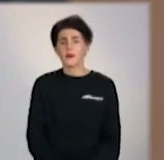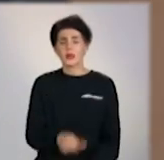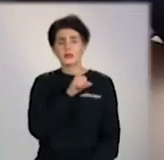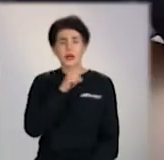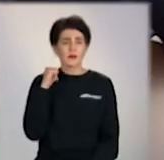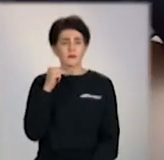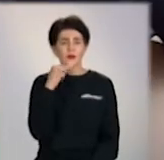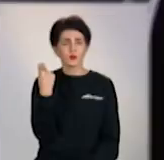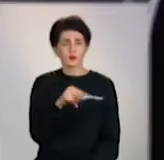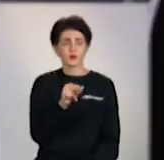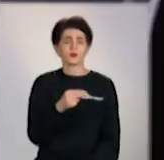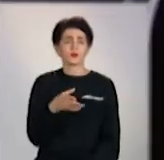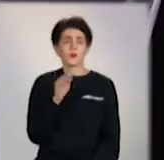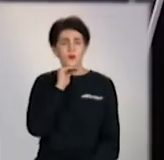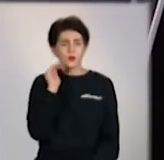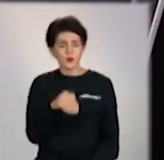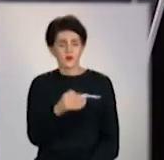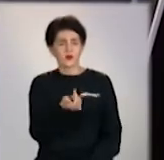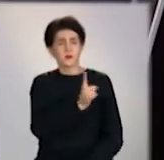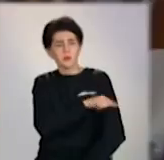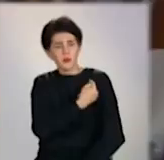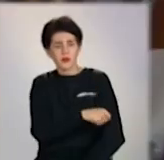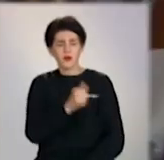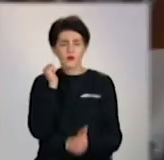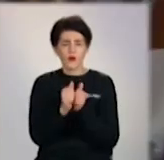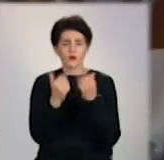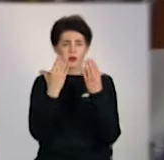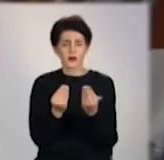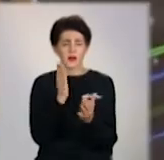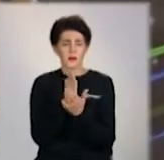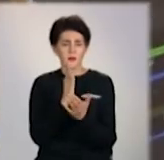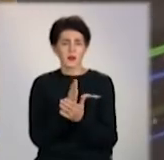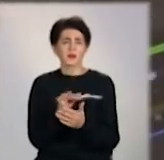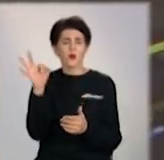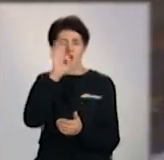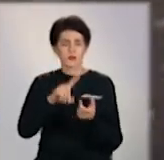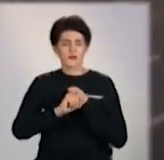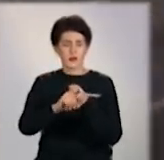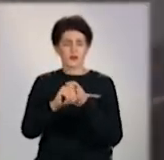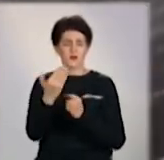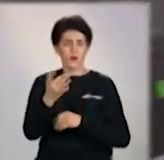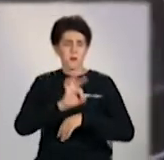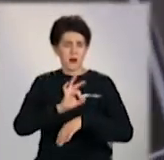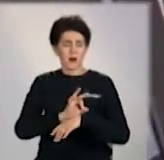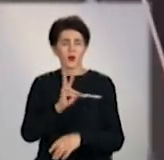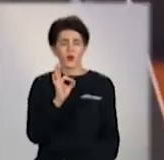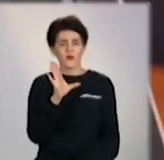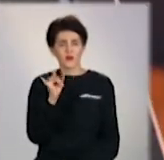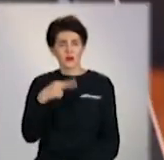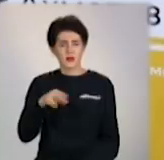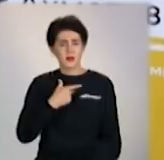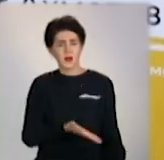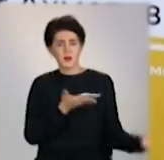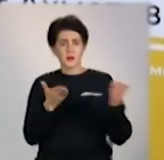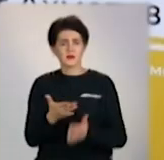фахівці, найкращі медики, які щодня мають безпосередній стосунок до лікування ковіду. Чому ми запрошуємо і кардіологів,